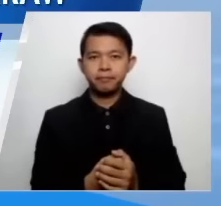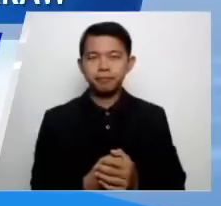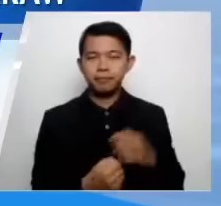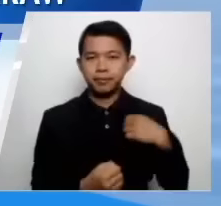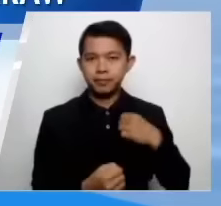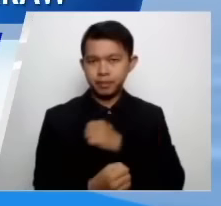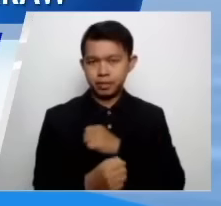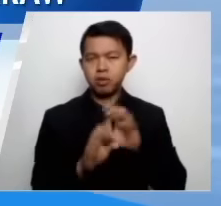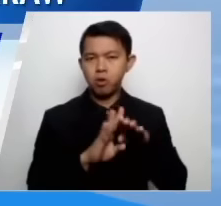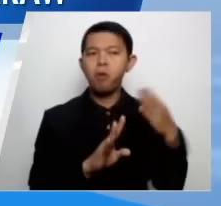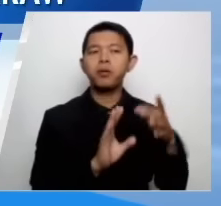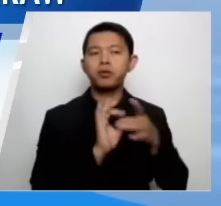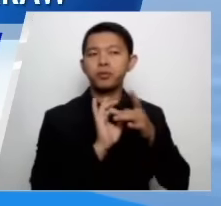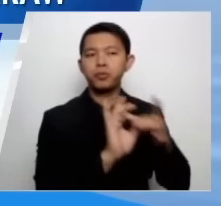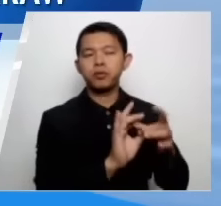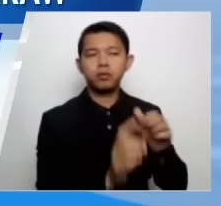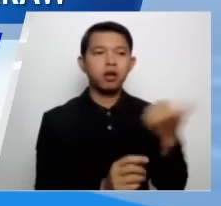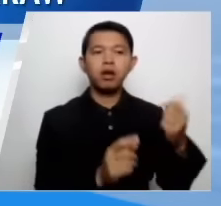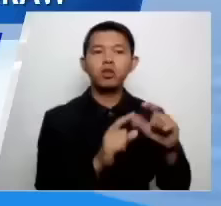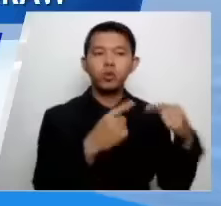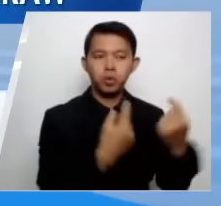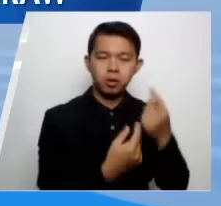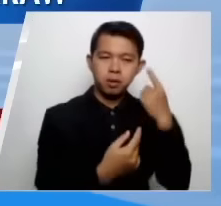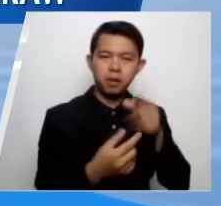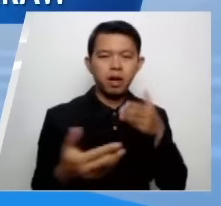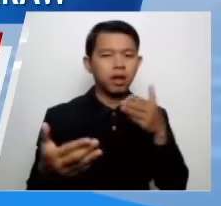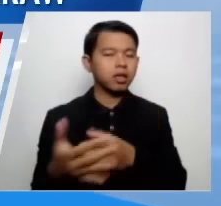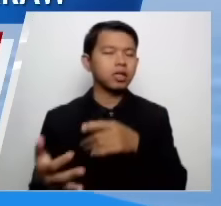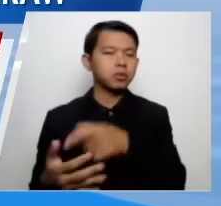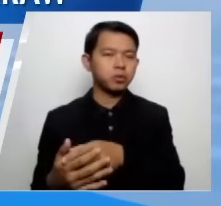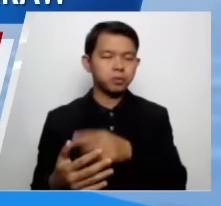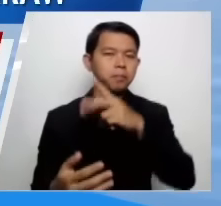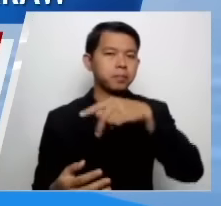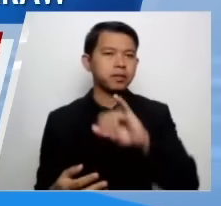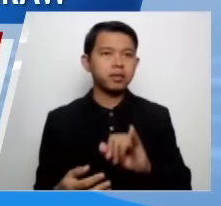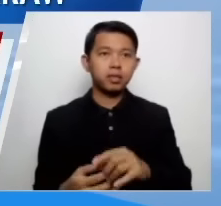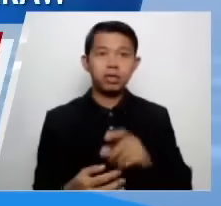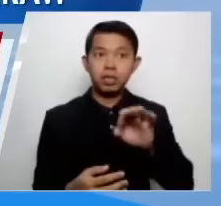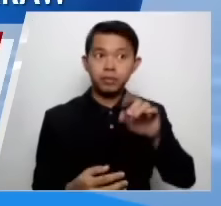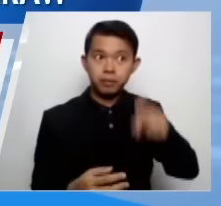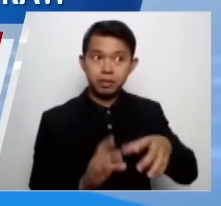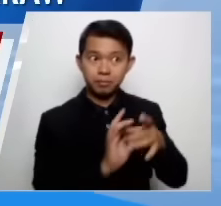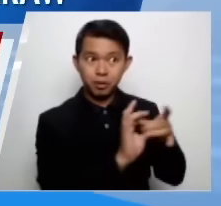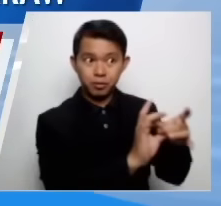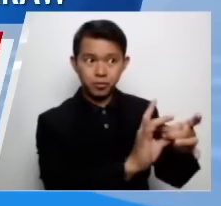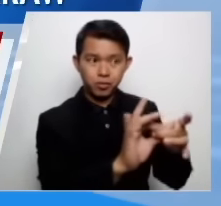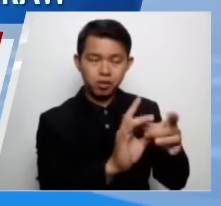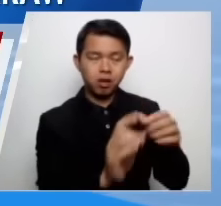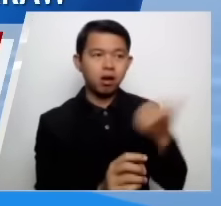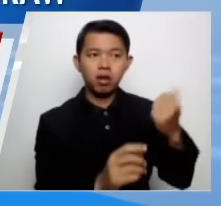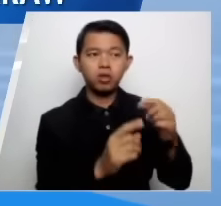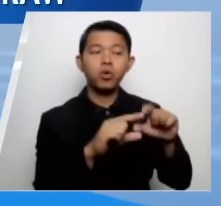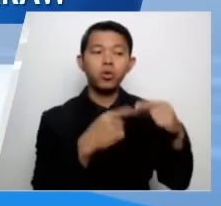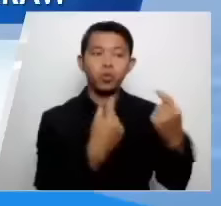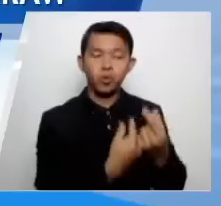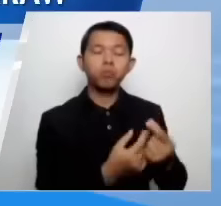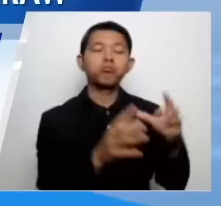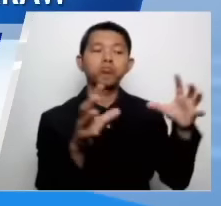People's Initiative. Kung kinakailangan natin mag-network with other groups, other sectors, crossing party lines to inform the